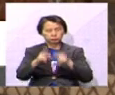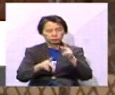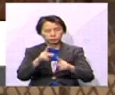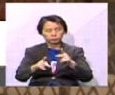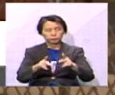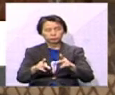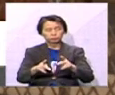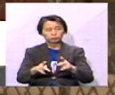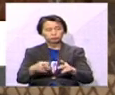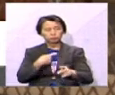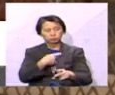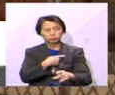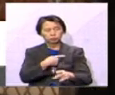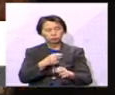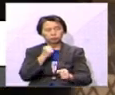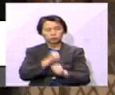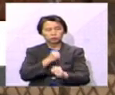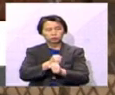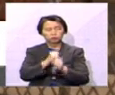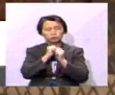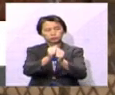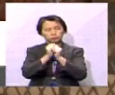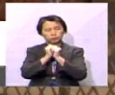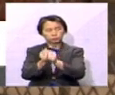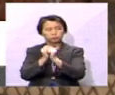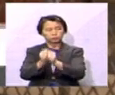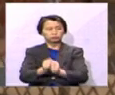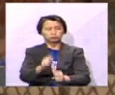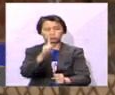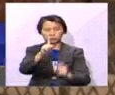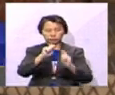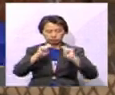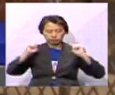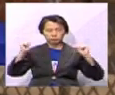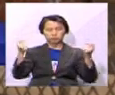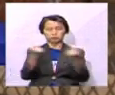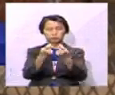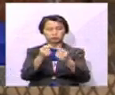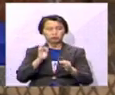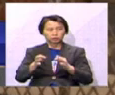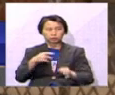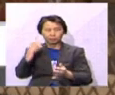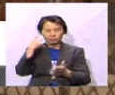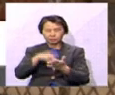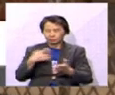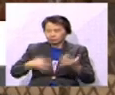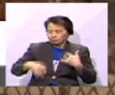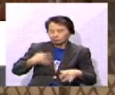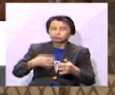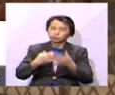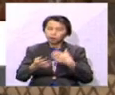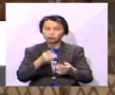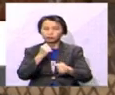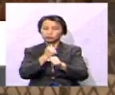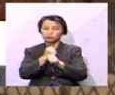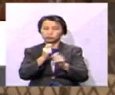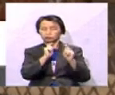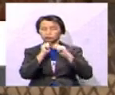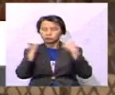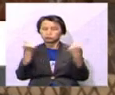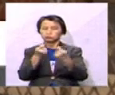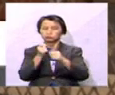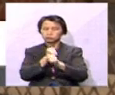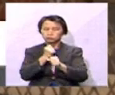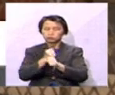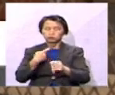So kita bekerja bersama-sama sebagai satu tim walaupun kami tak kenal each other. Jadi kami try